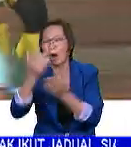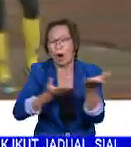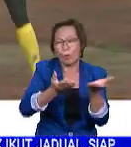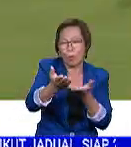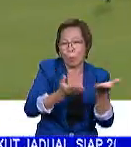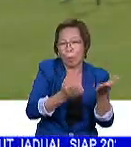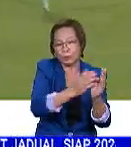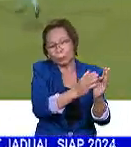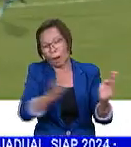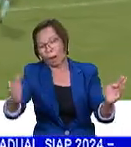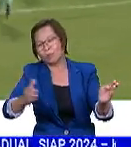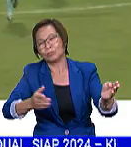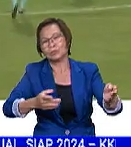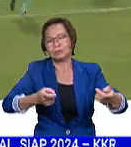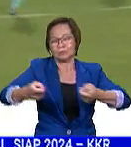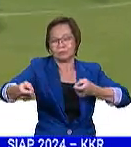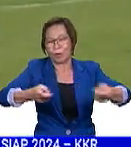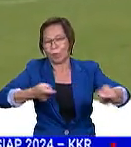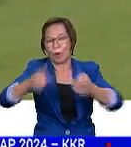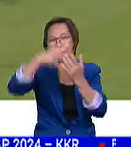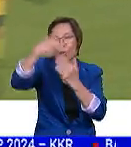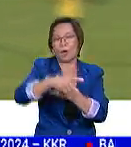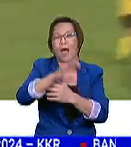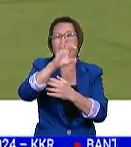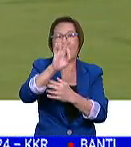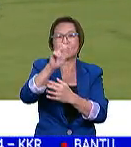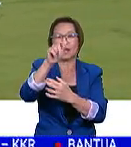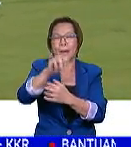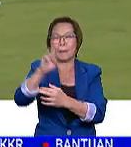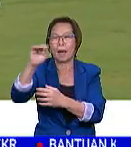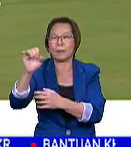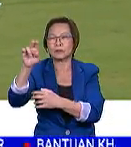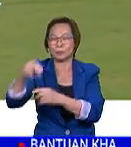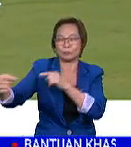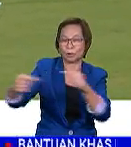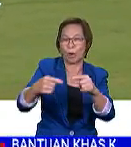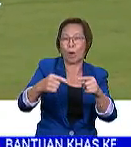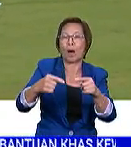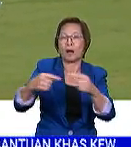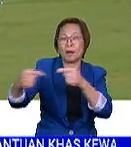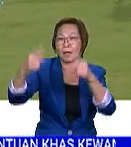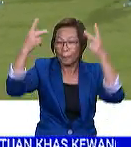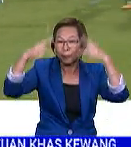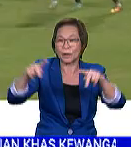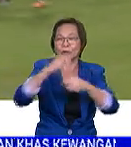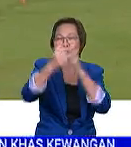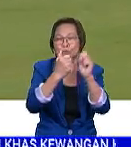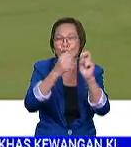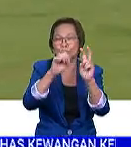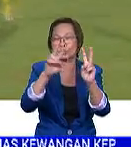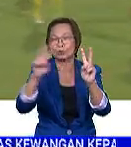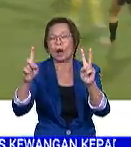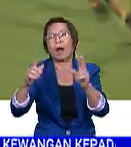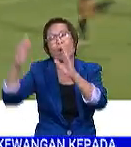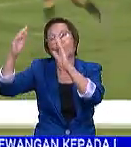hebatnya sepanjang musim mengendalikan Squad fojb msen pakai saya liga premier 2021 dan mendoakan agar beliau